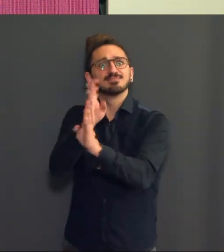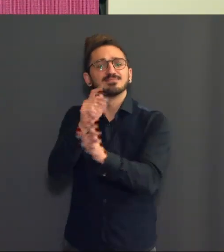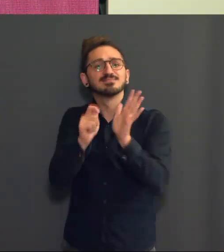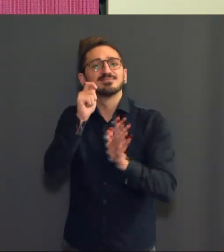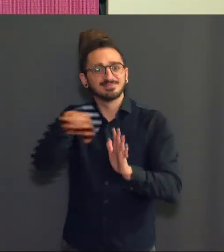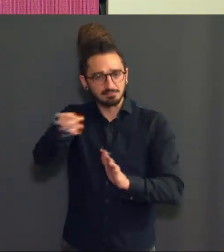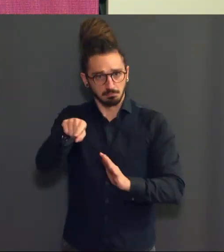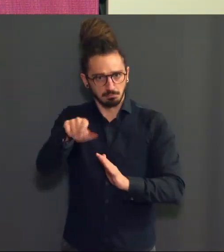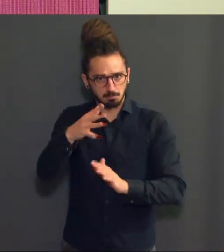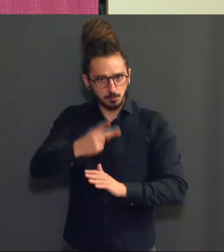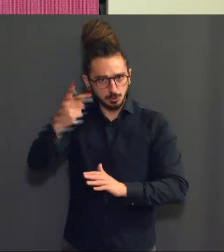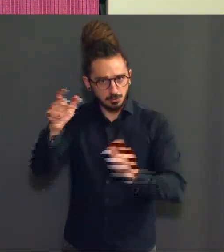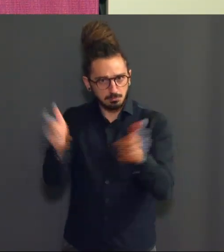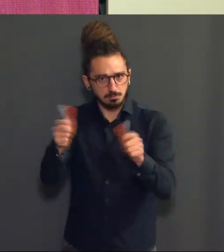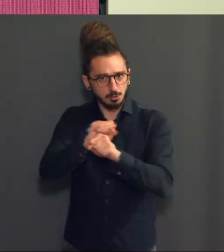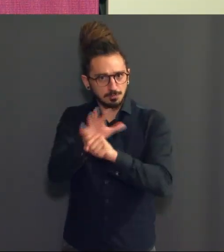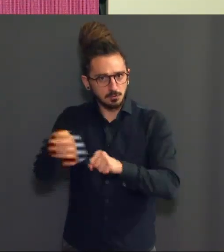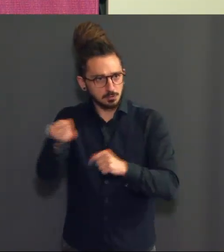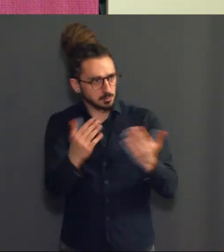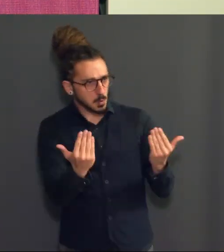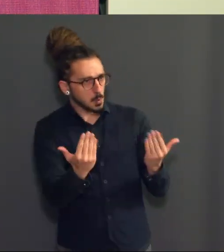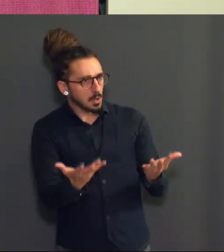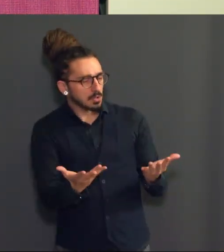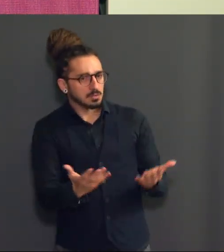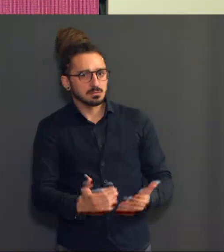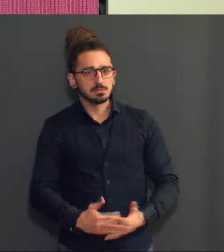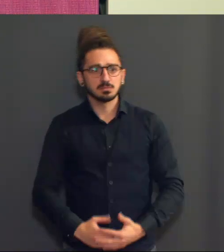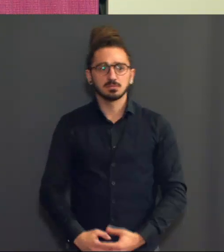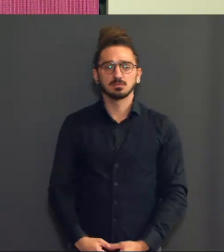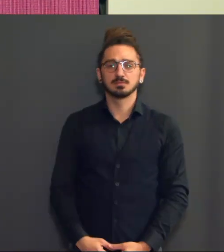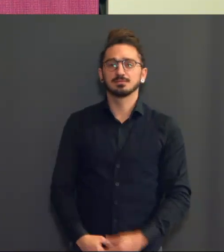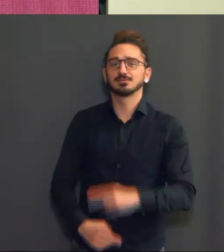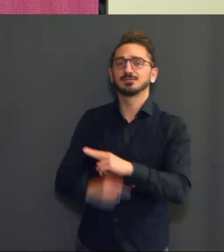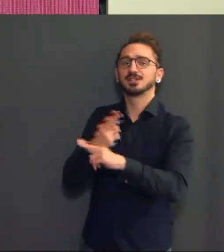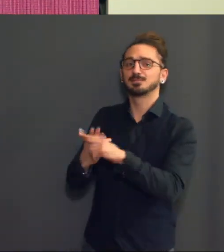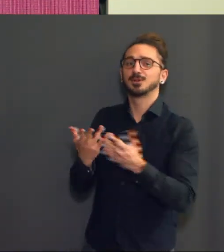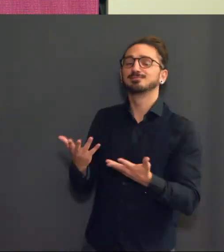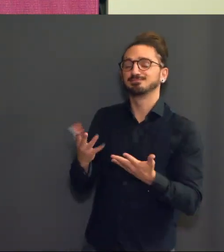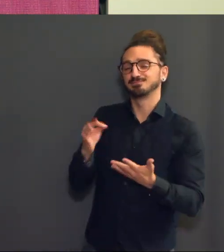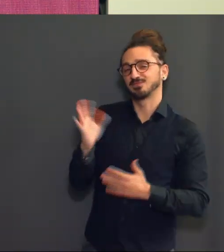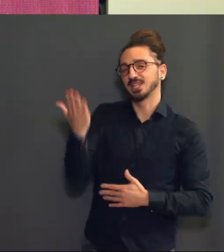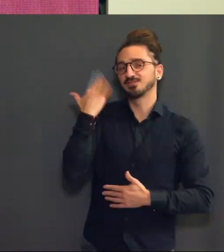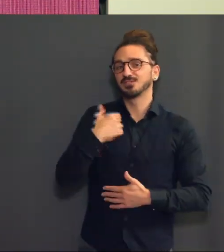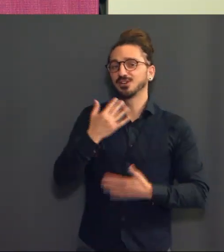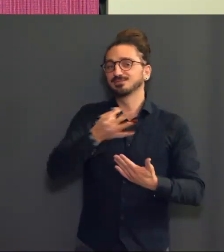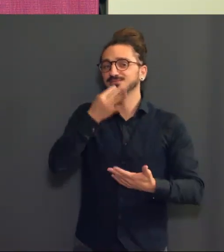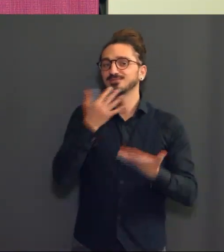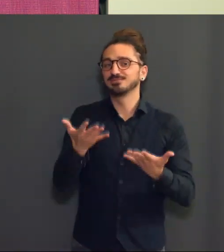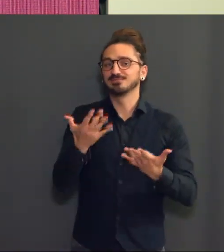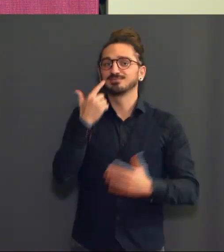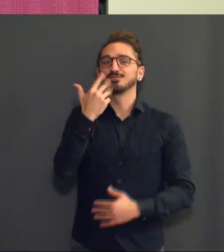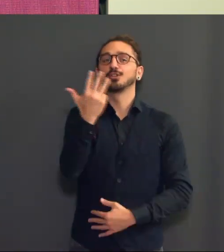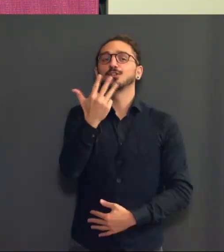Alors on l'a dit, le taux de positivité est important puisqu'il est passé environ des 7% à 9,4%. Et il faut souligner